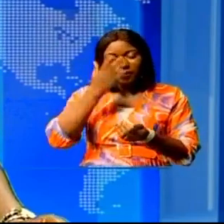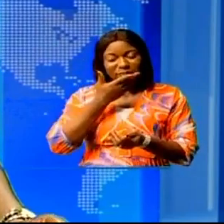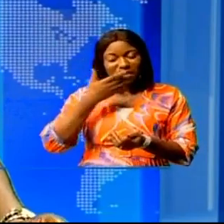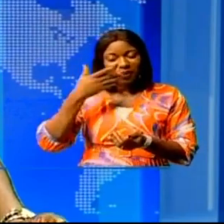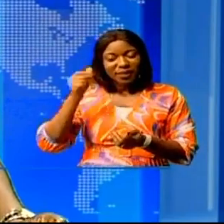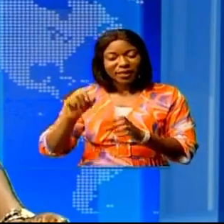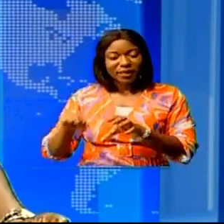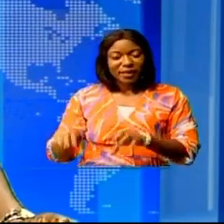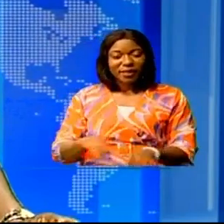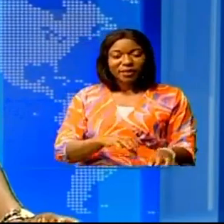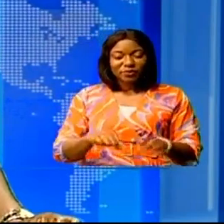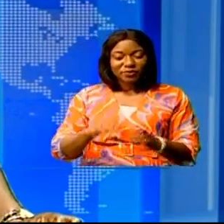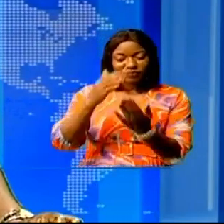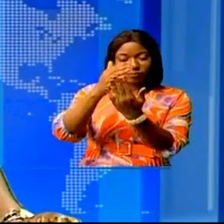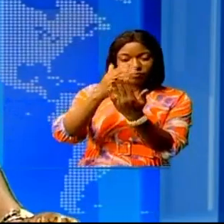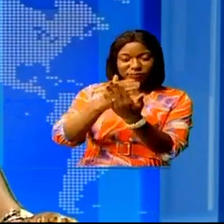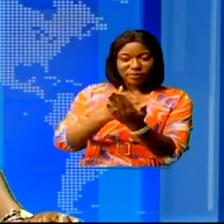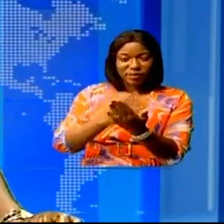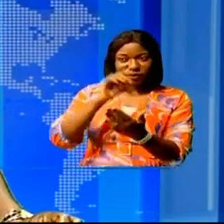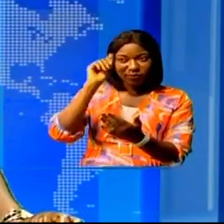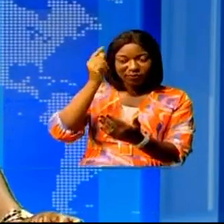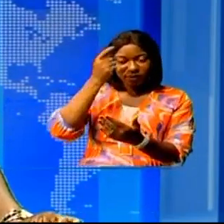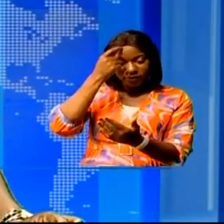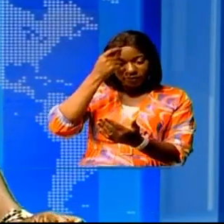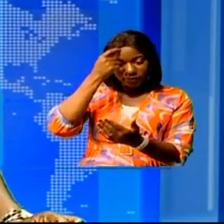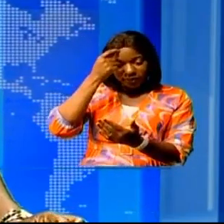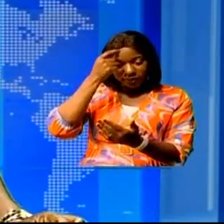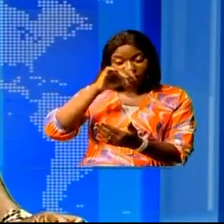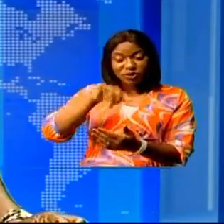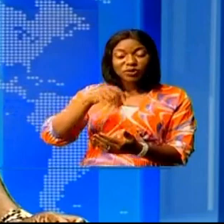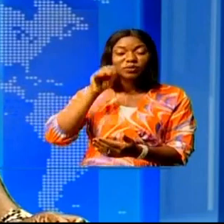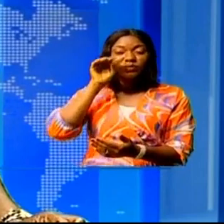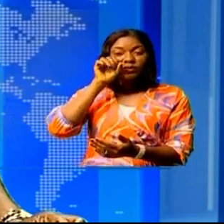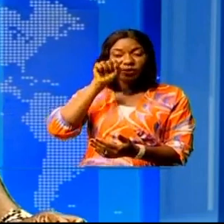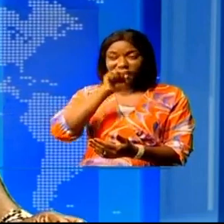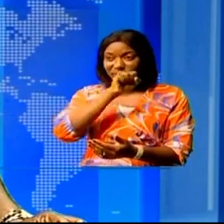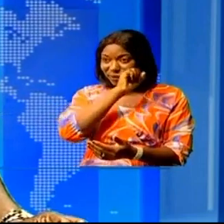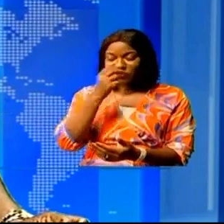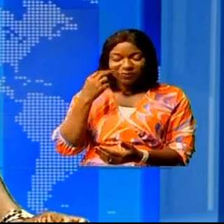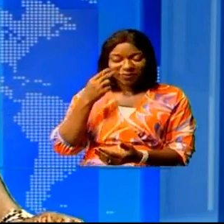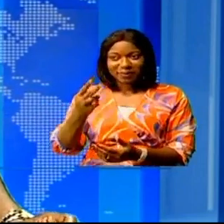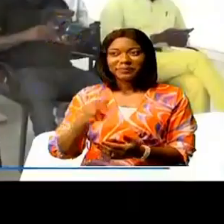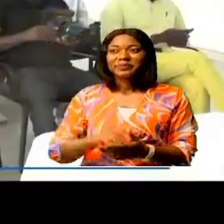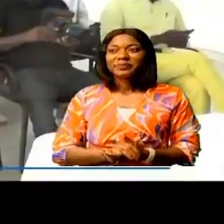actions enregistrées du gouvernement Jean-Michel Samalukonde.